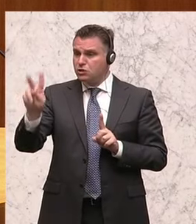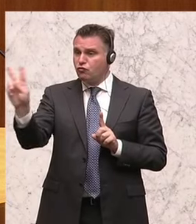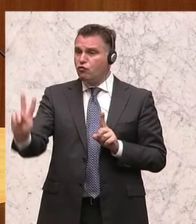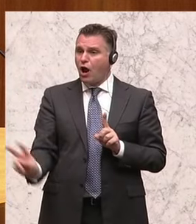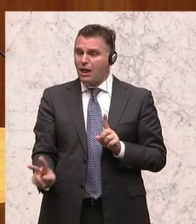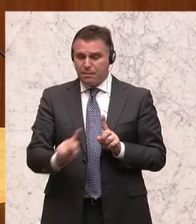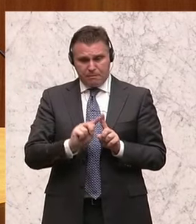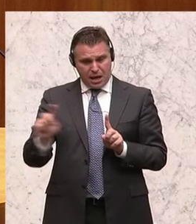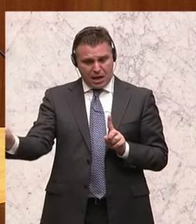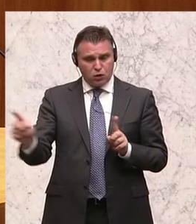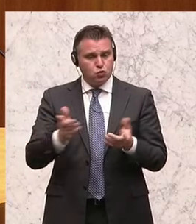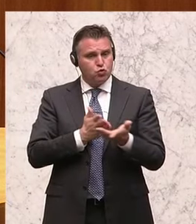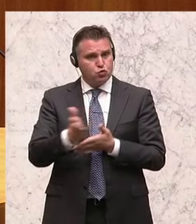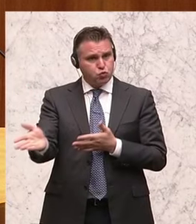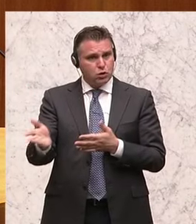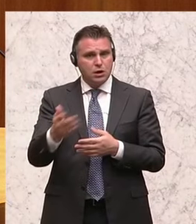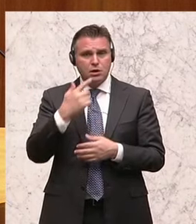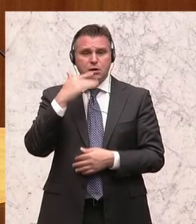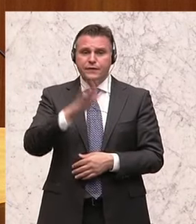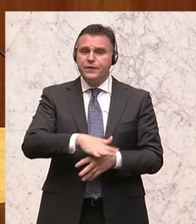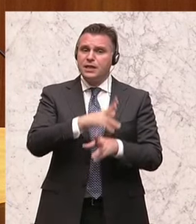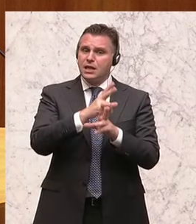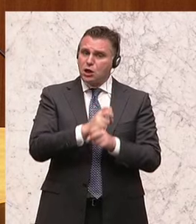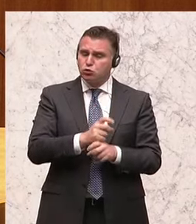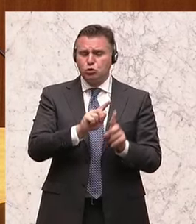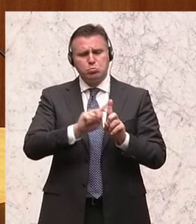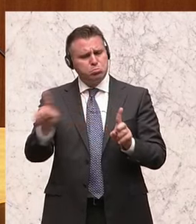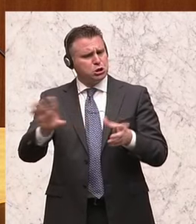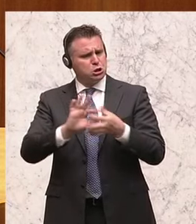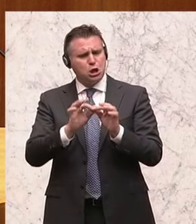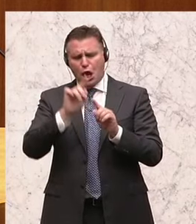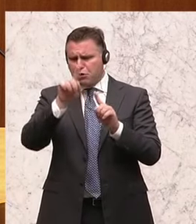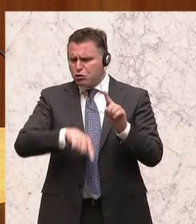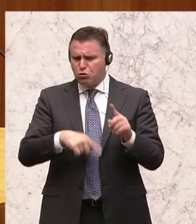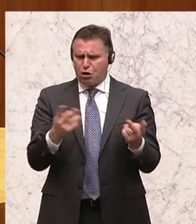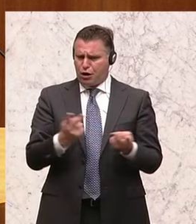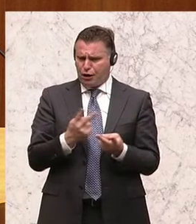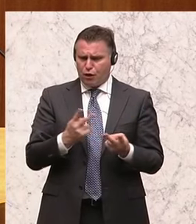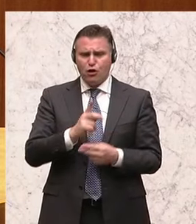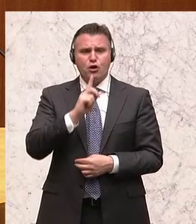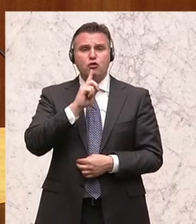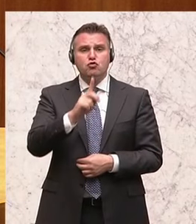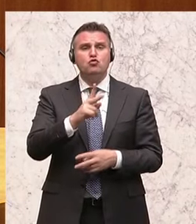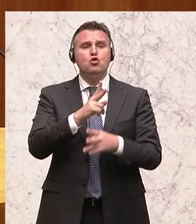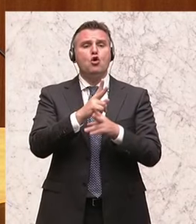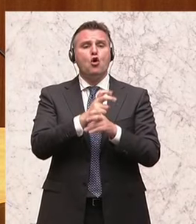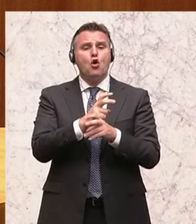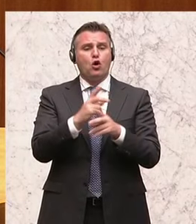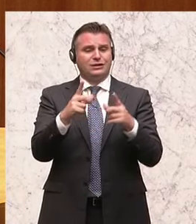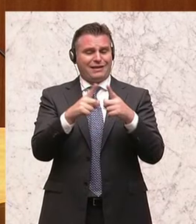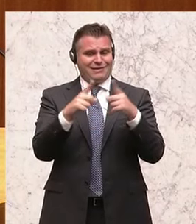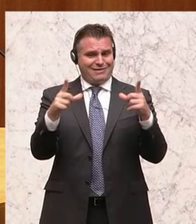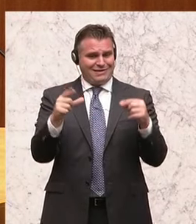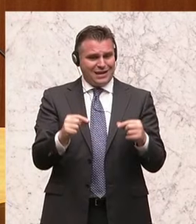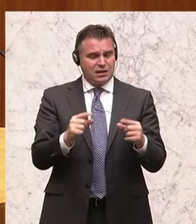Vorarlberg, von den Spitzen von Niederösterreich bis nach Kärnten. Machen Sie nicht nur ein Österreich-Ticket,